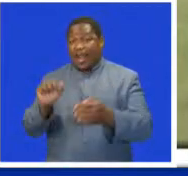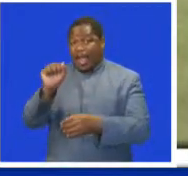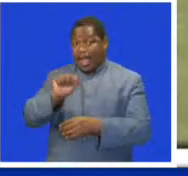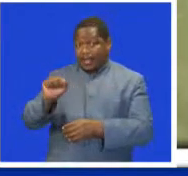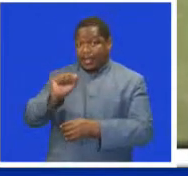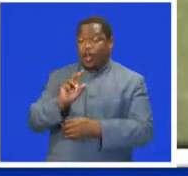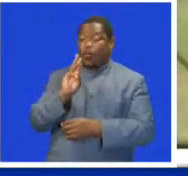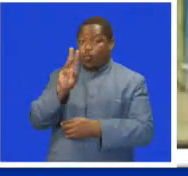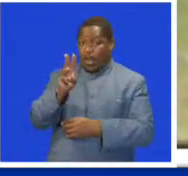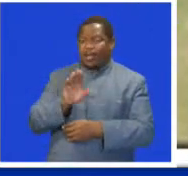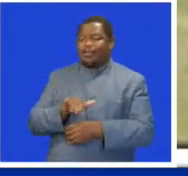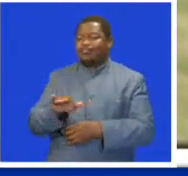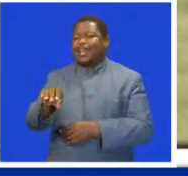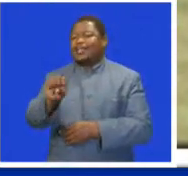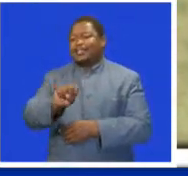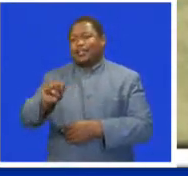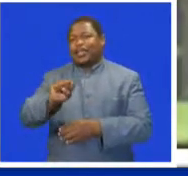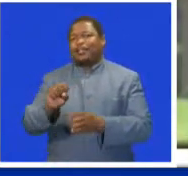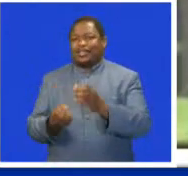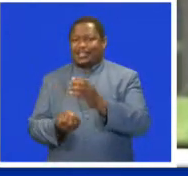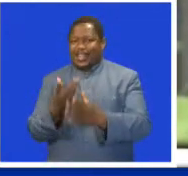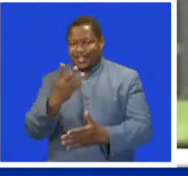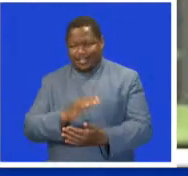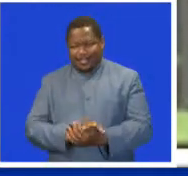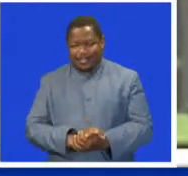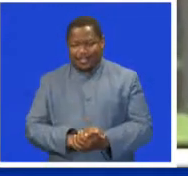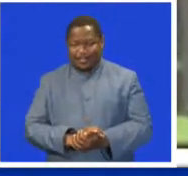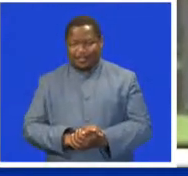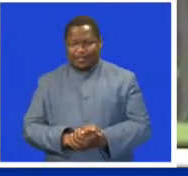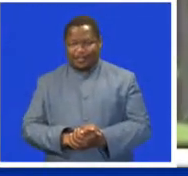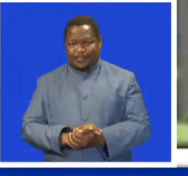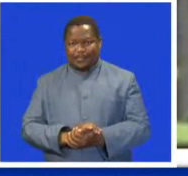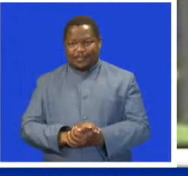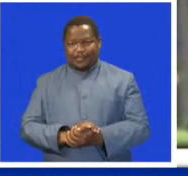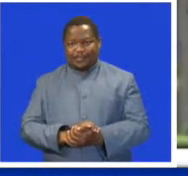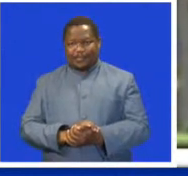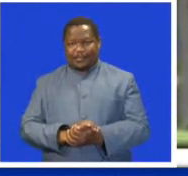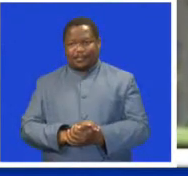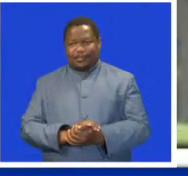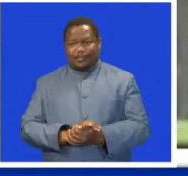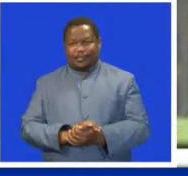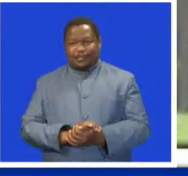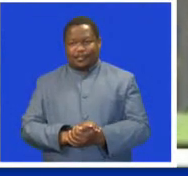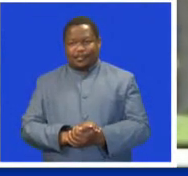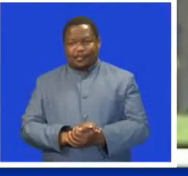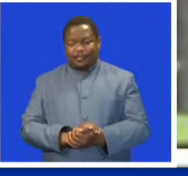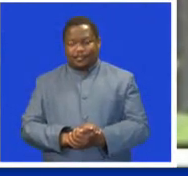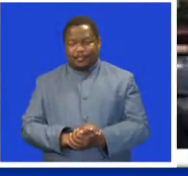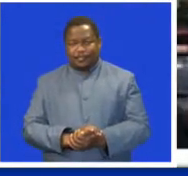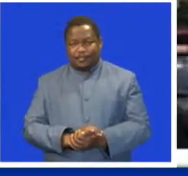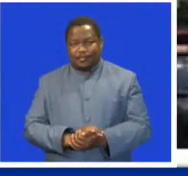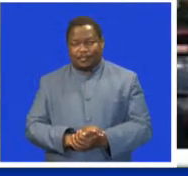nyanga yenyoni. Etindzabe Eswatini TV News, ngibika Temalanga Ndlamini na Fabrice Musonera eMbabane.